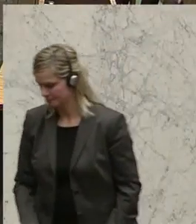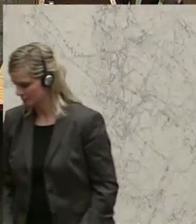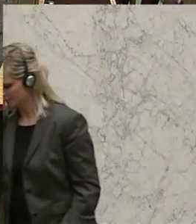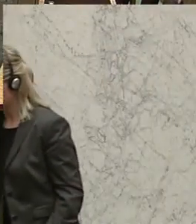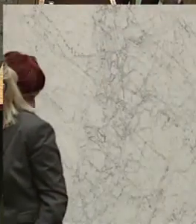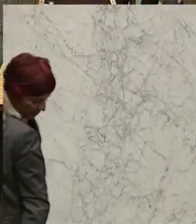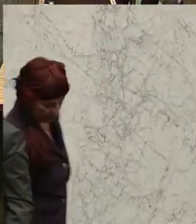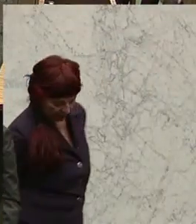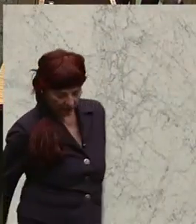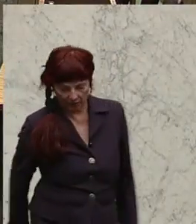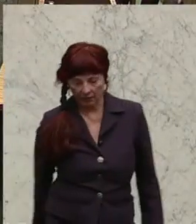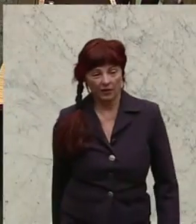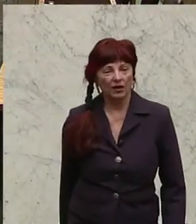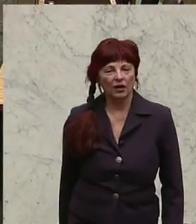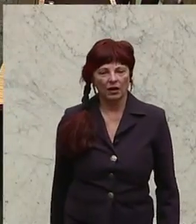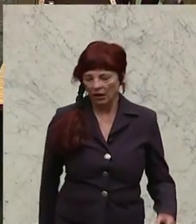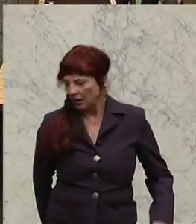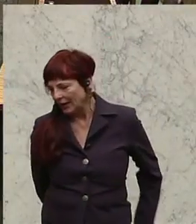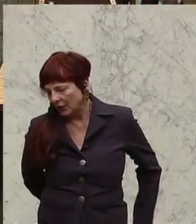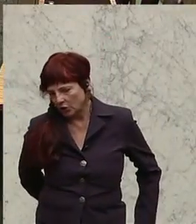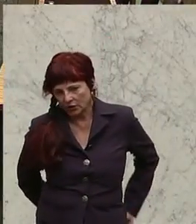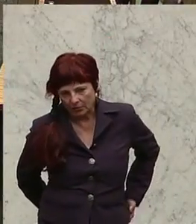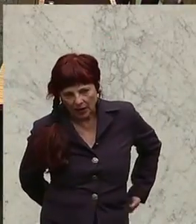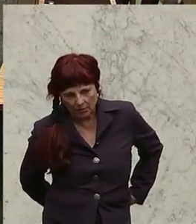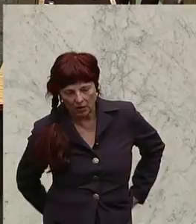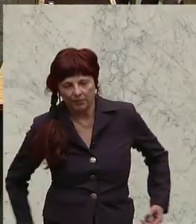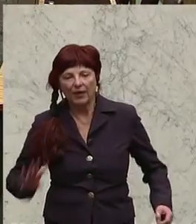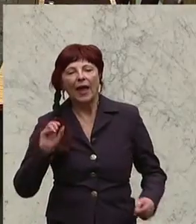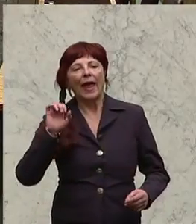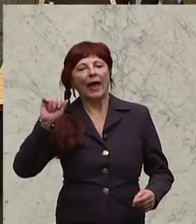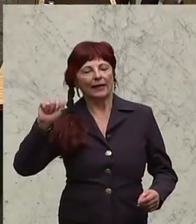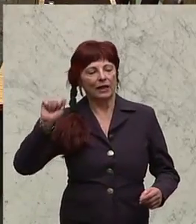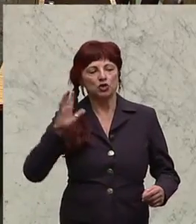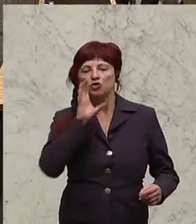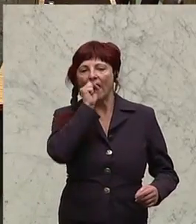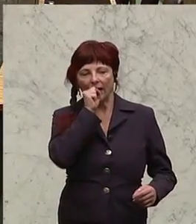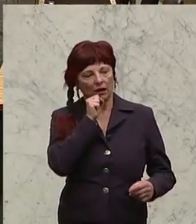Am Wort ist der Abgeordnete Rouven, Ertlschweiger. Bitte, Herr Abgeordneter.